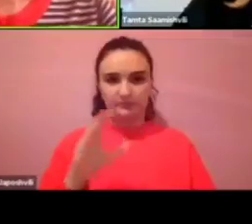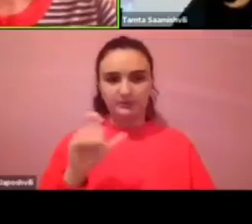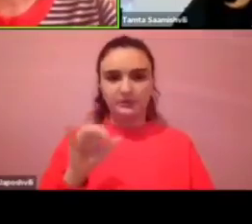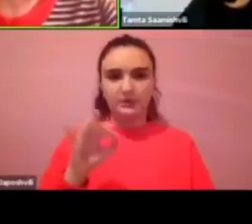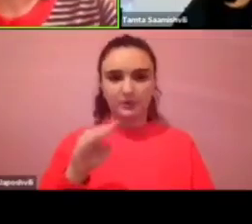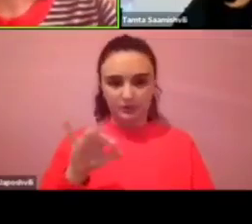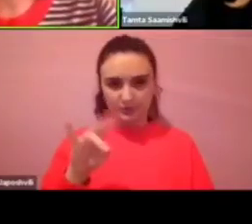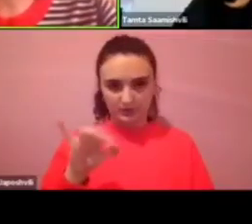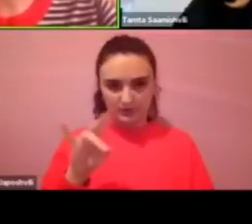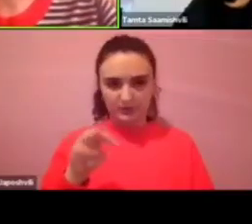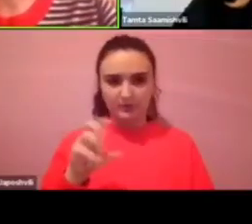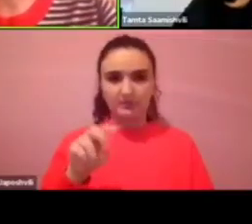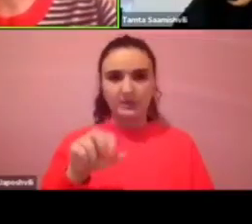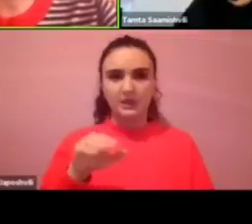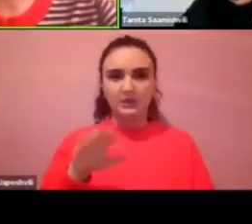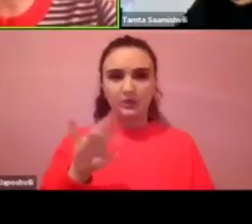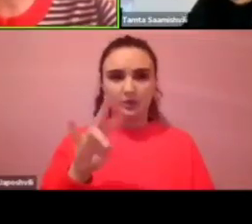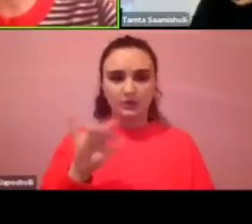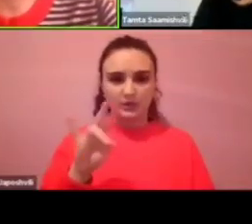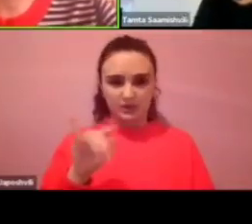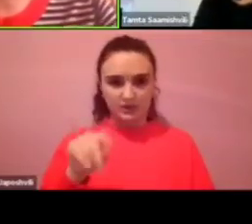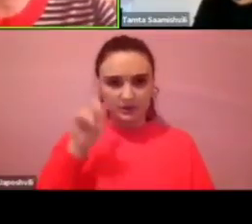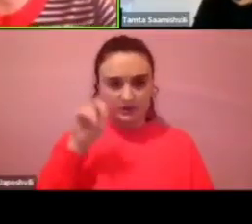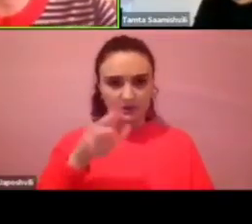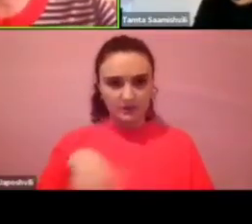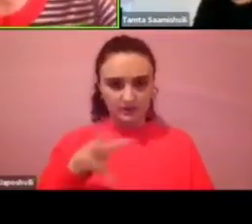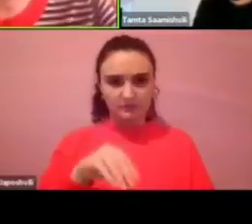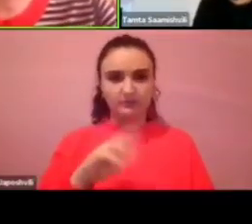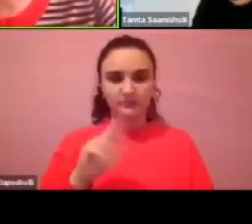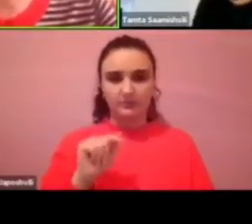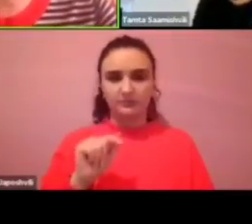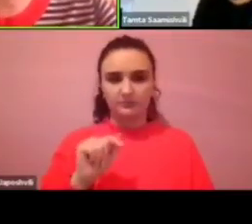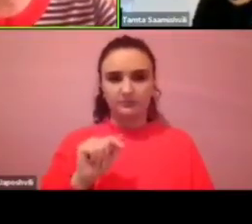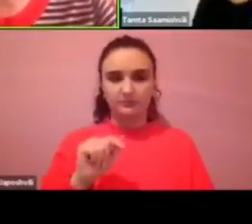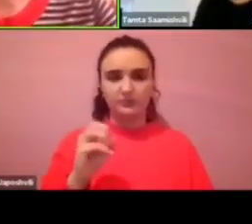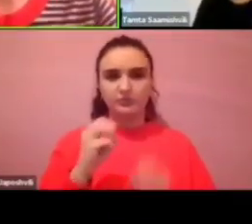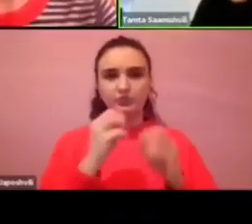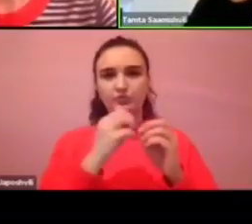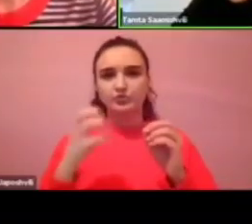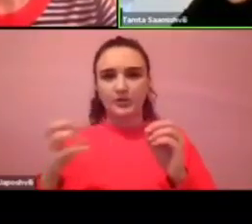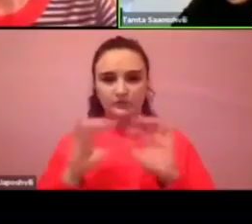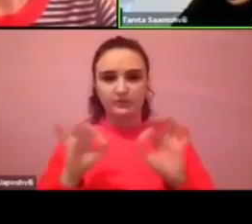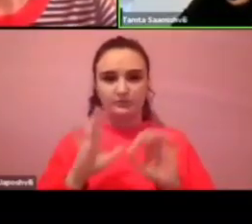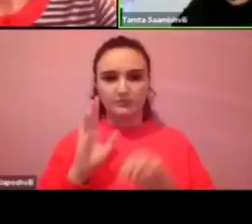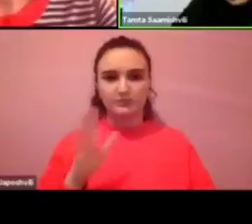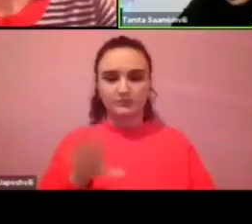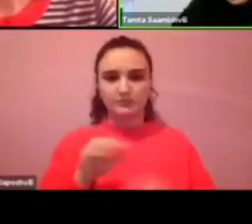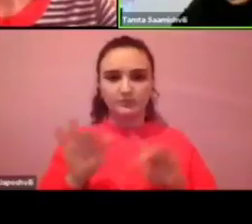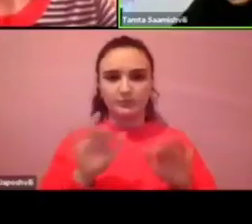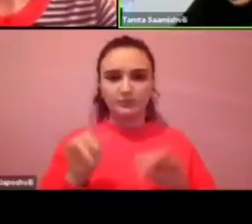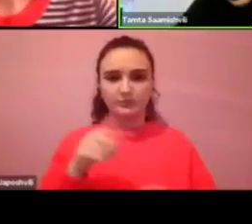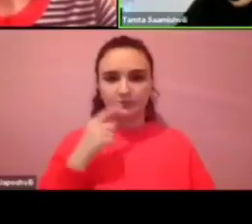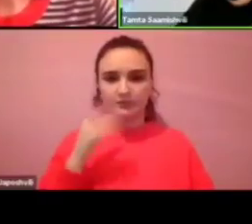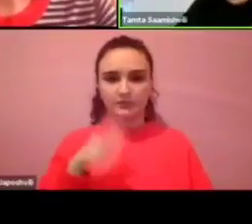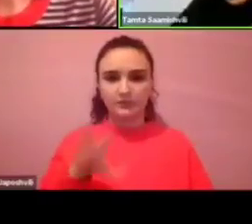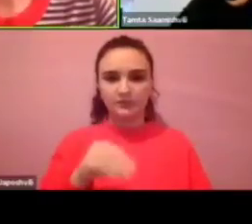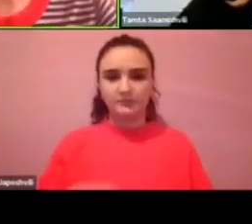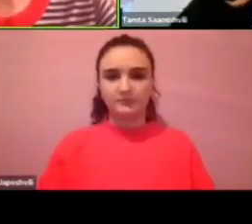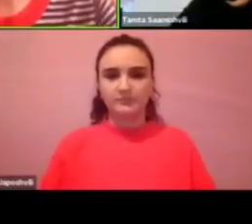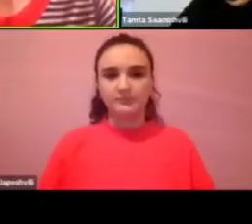სეროტონინი, მელატონინი, რომელიც იცით ეხლა და ჩავშლი რა რომელია. ხო, ძირითადი ფუნქციები რა ვთქვათ, მე მგონი ეს.